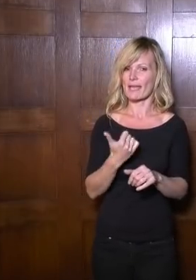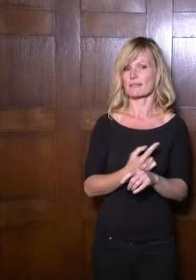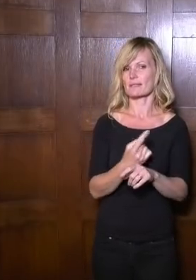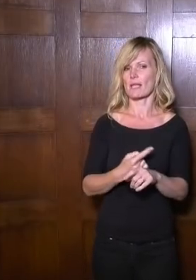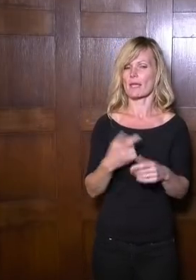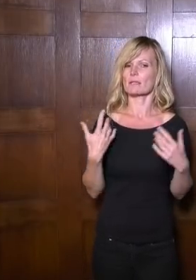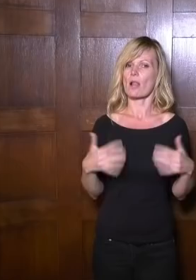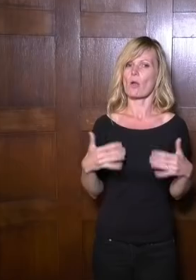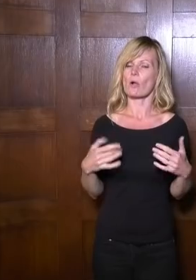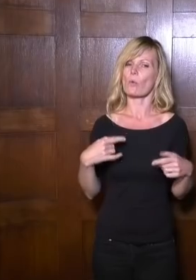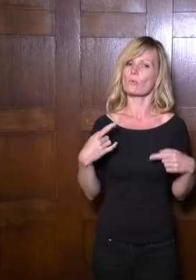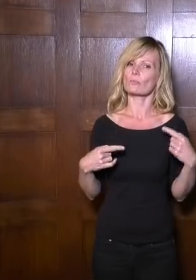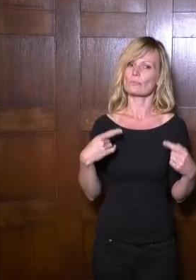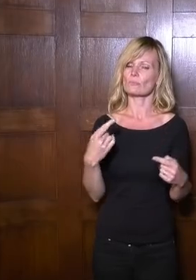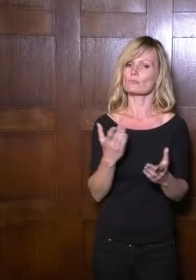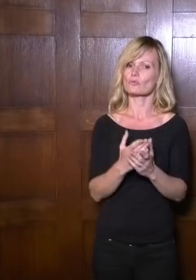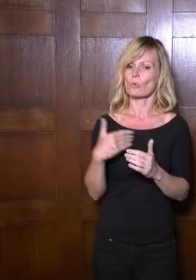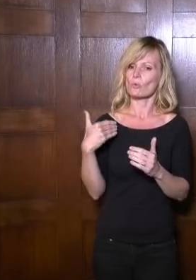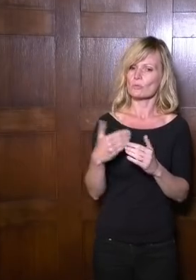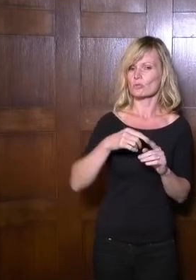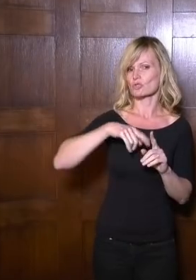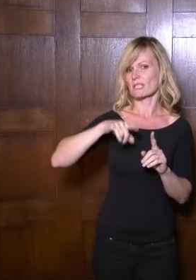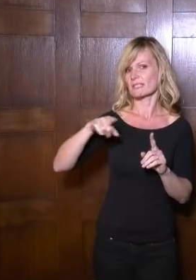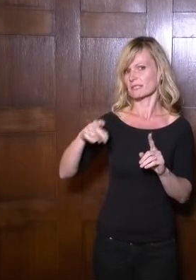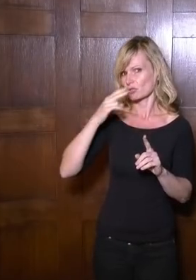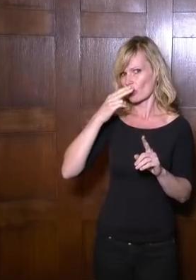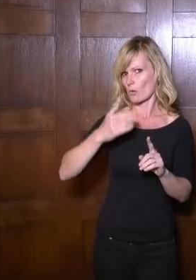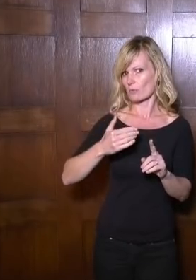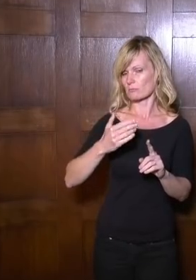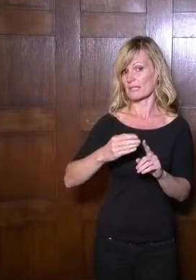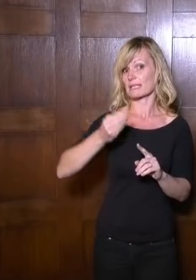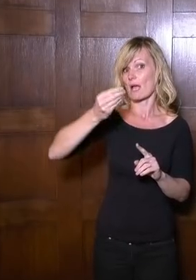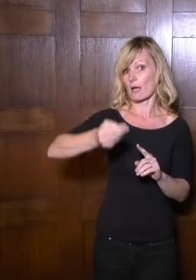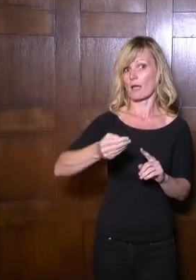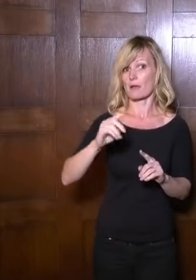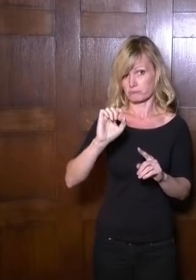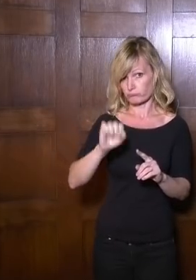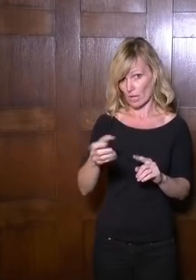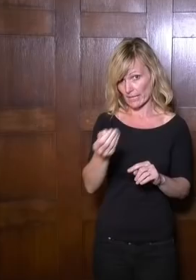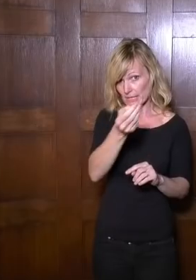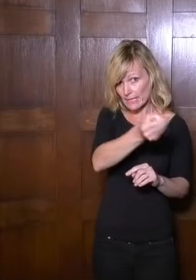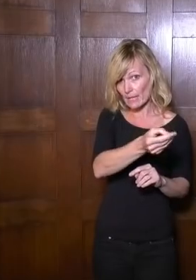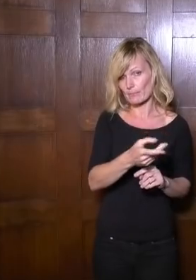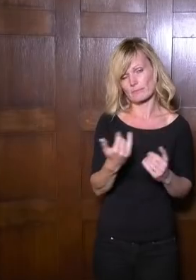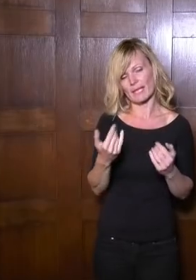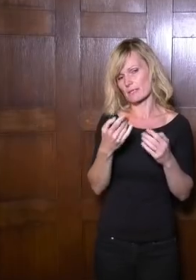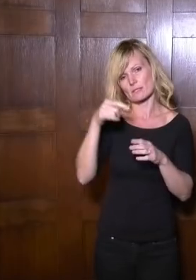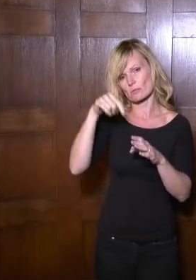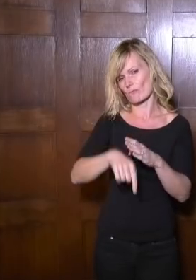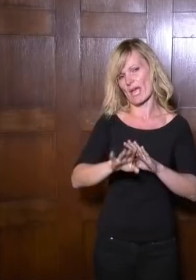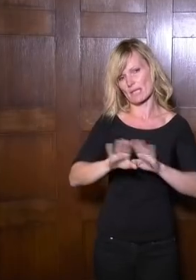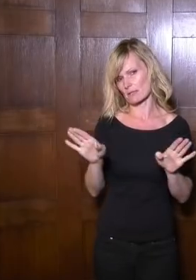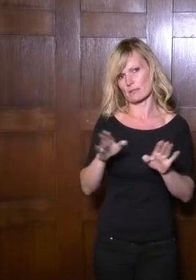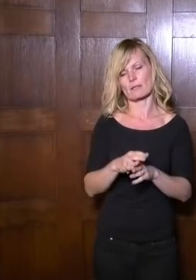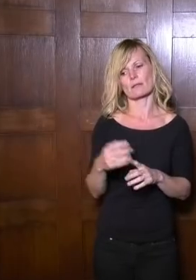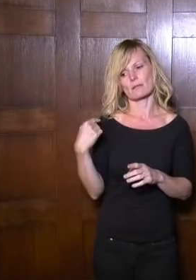Erhebungen auch gemacht. Wenn, dann können wir gern im Nachgang, könnte ich das auch nachreichen. Das würde jetzt den Rahmen sprengen, wie diese erste